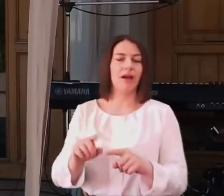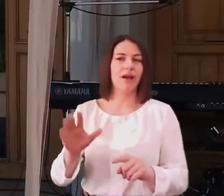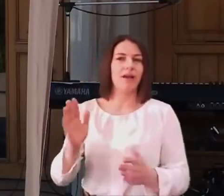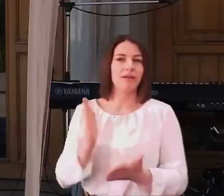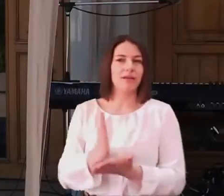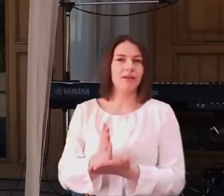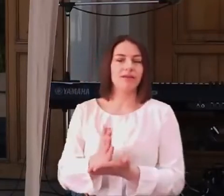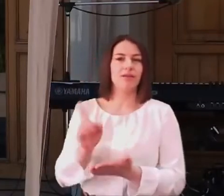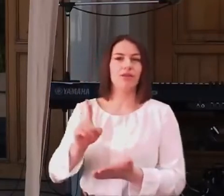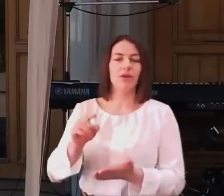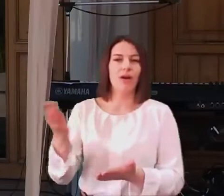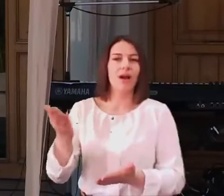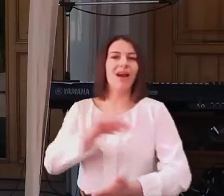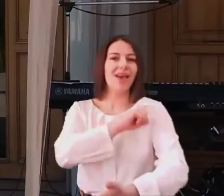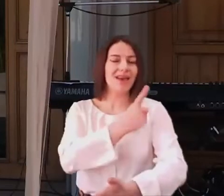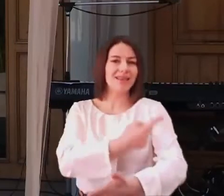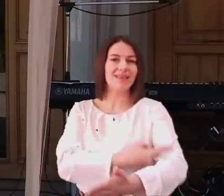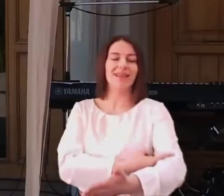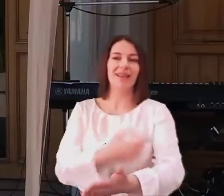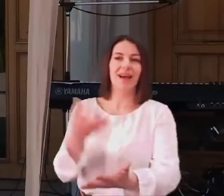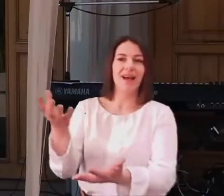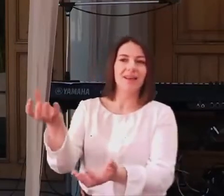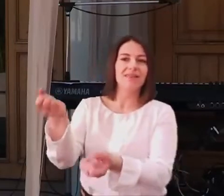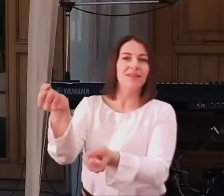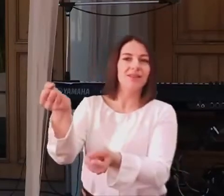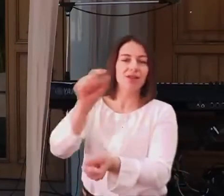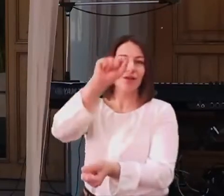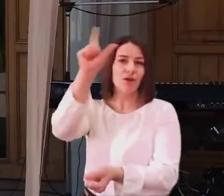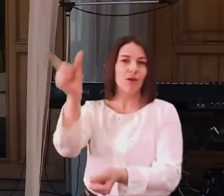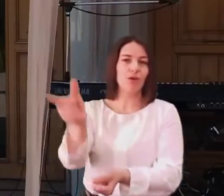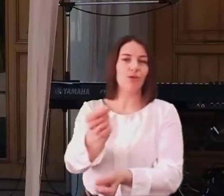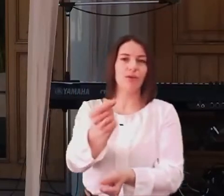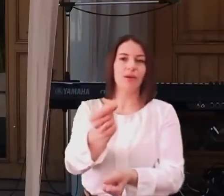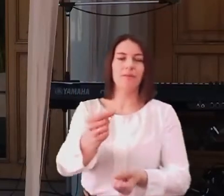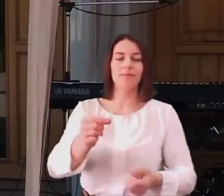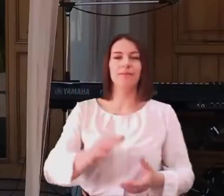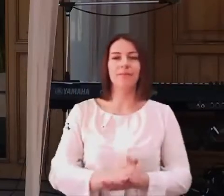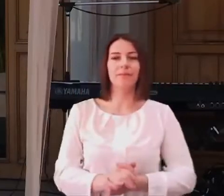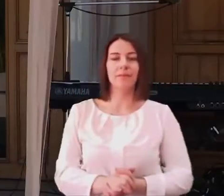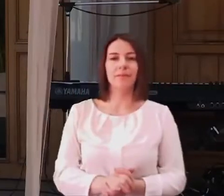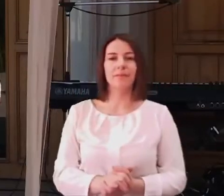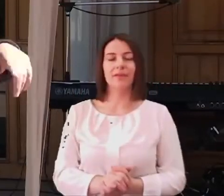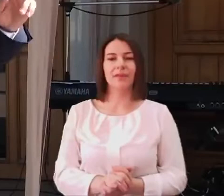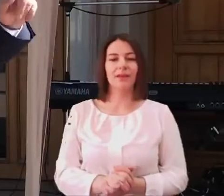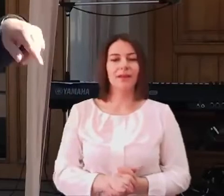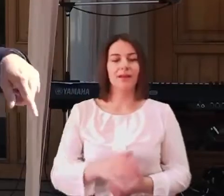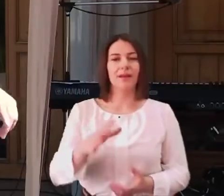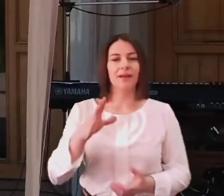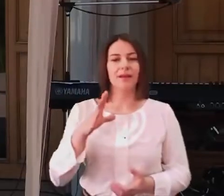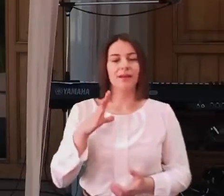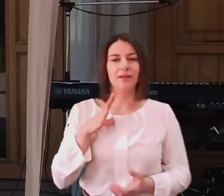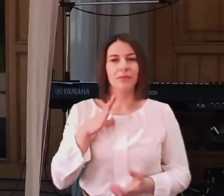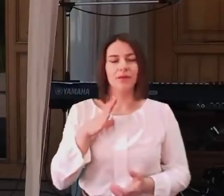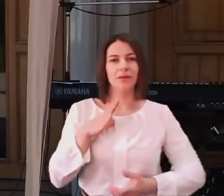ее держит. Увидел это знаменитое падающее яблоко, он открыл этот закон всемирного тяготения. Один и тот же закон заставил